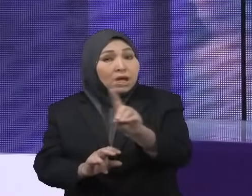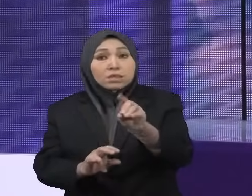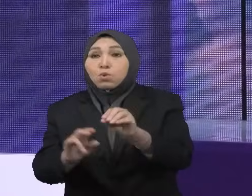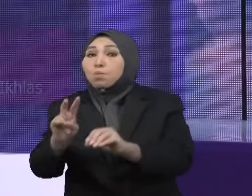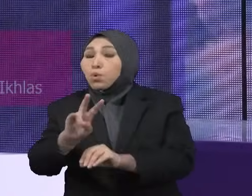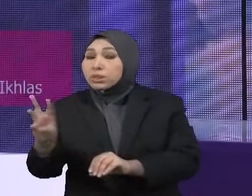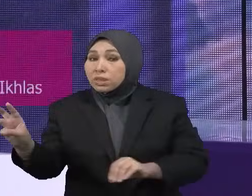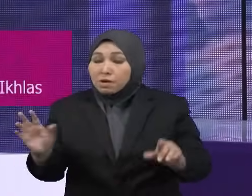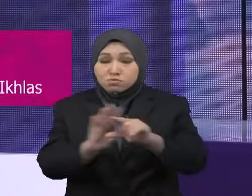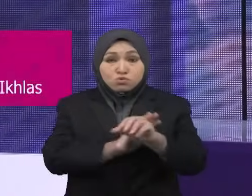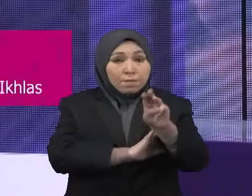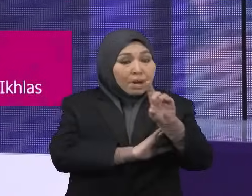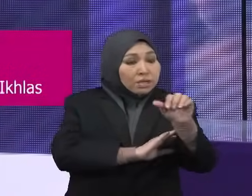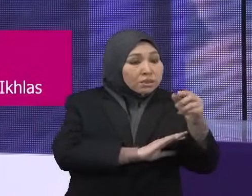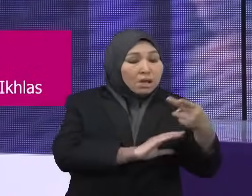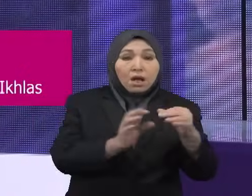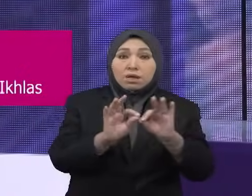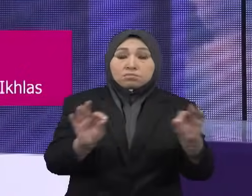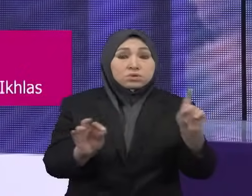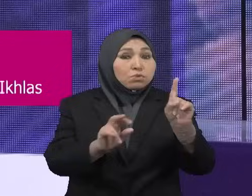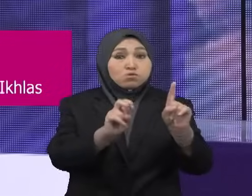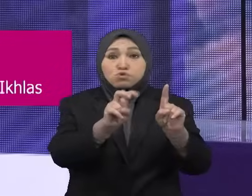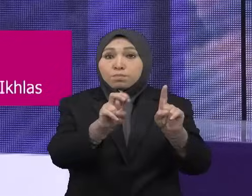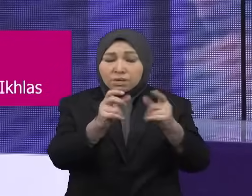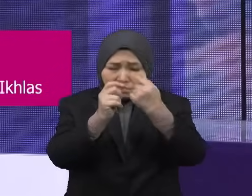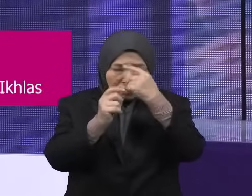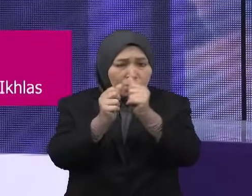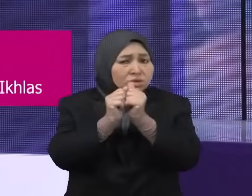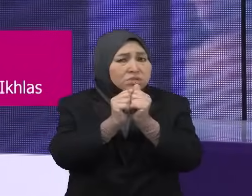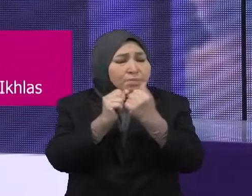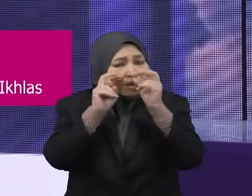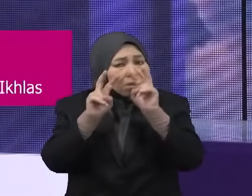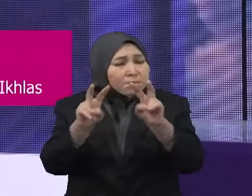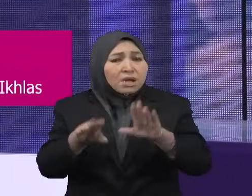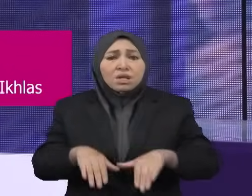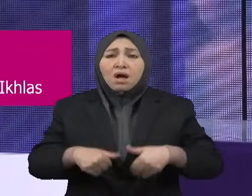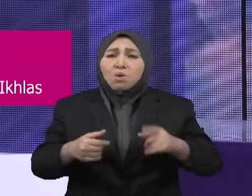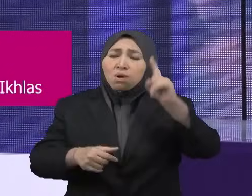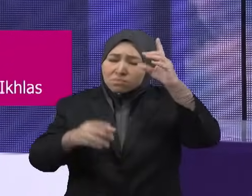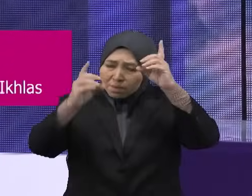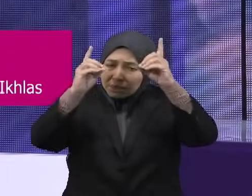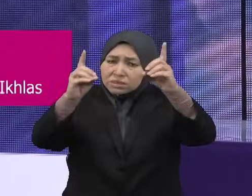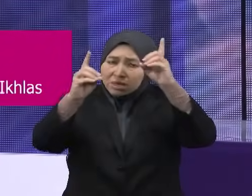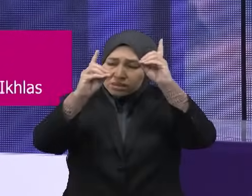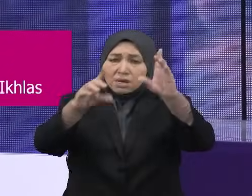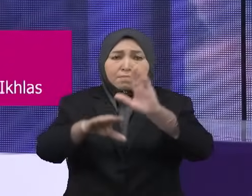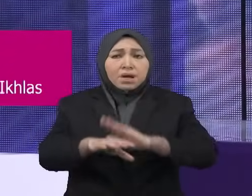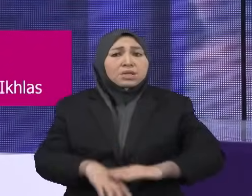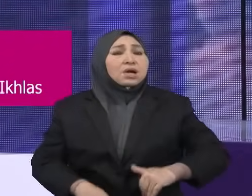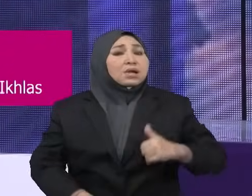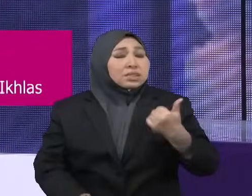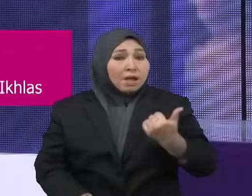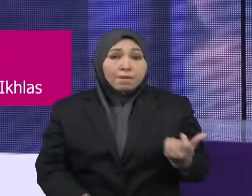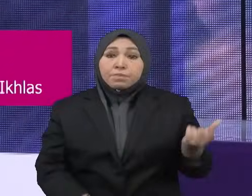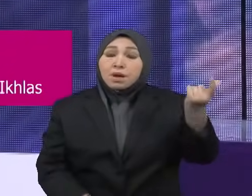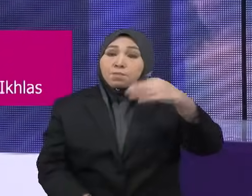Suratul Maidah pada halaman yang ke-112. Untuk sama-sama kita melihat bagaimana Allah mendidik kepada Nabi Muhammad sallallahu